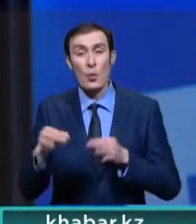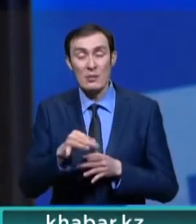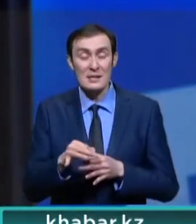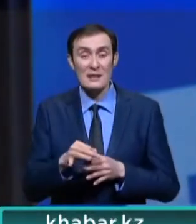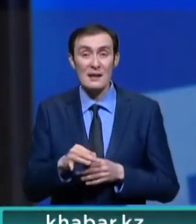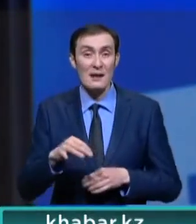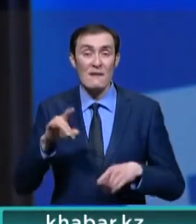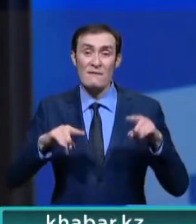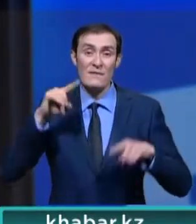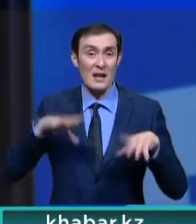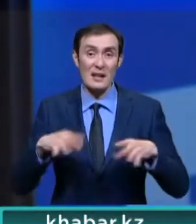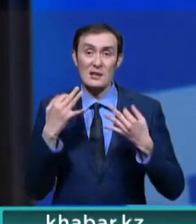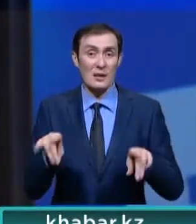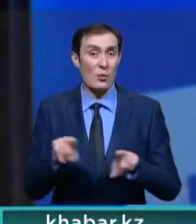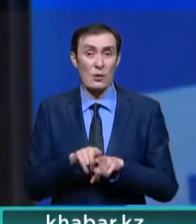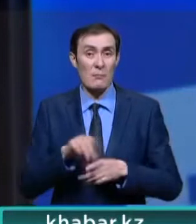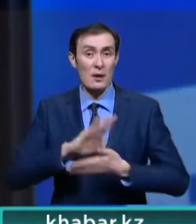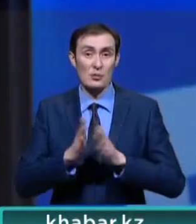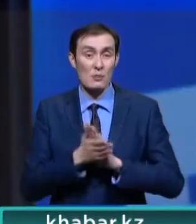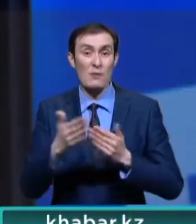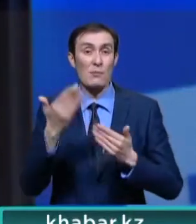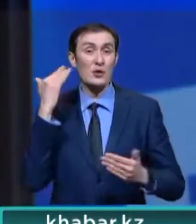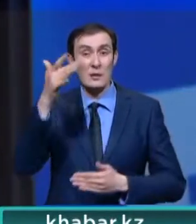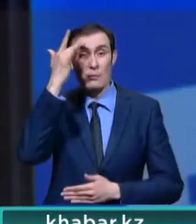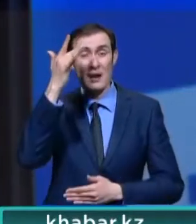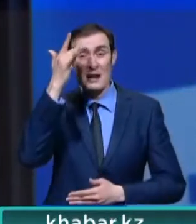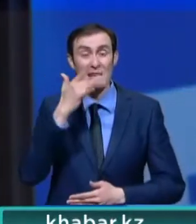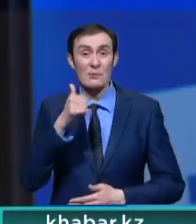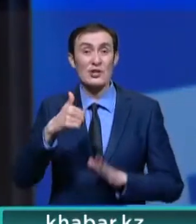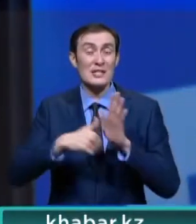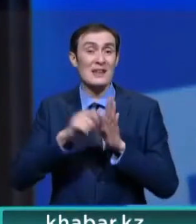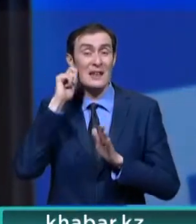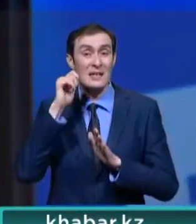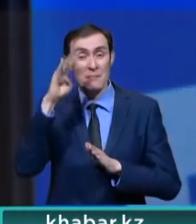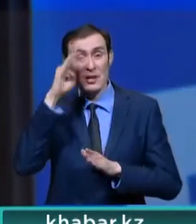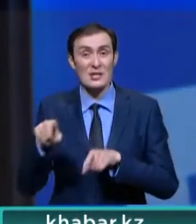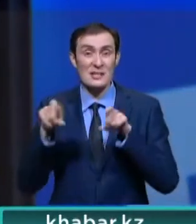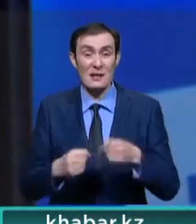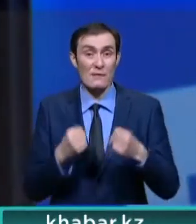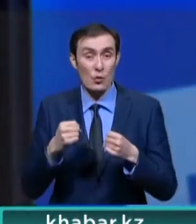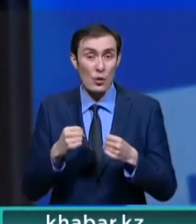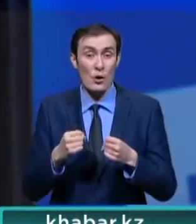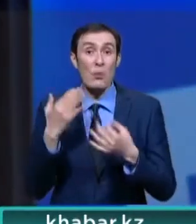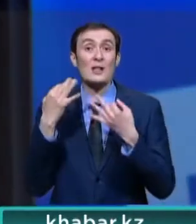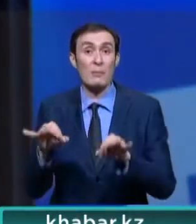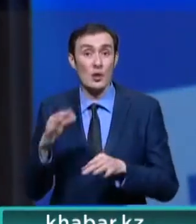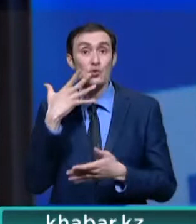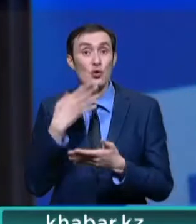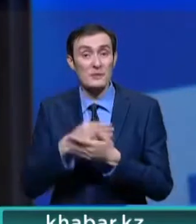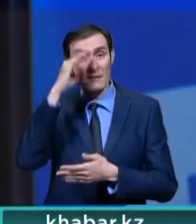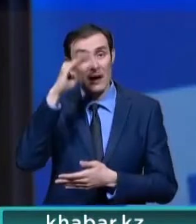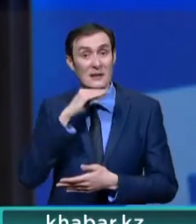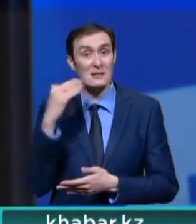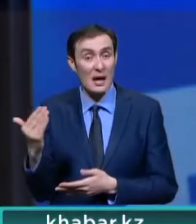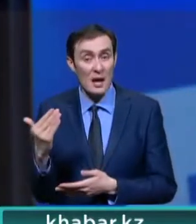вряд ли стоит одобрять такой поступок там прошлым летом шестилетний мальчик сев за руль авто причем по одобрению собственного